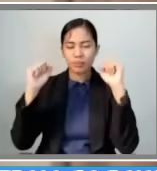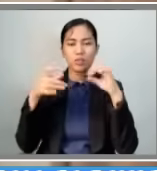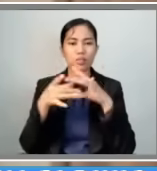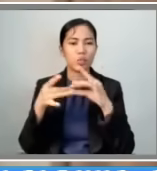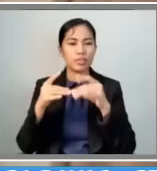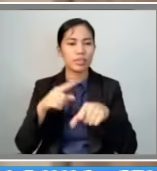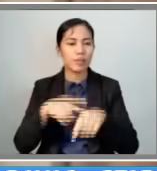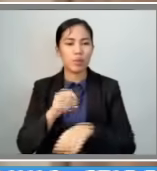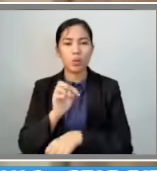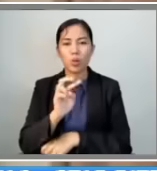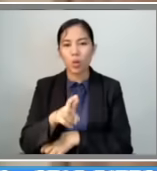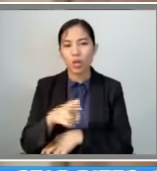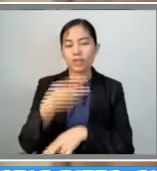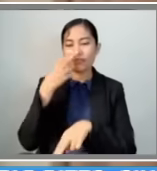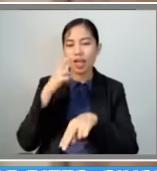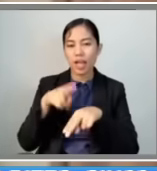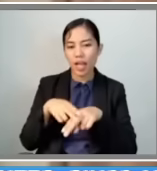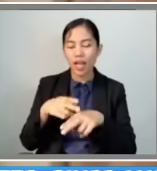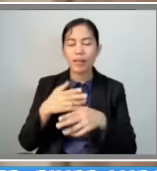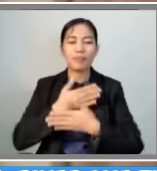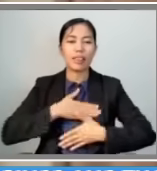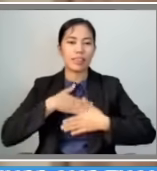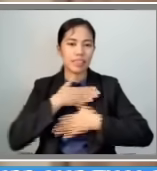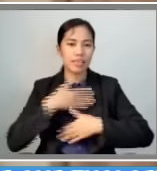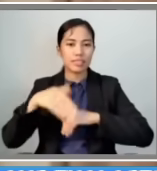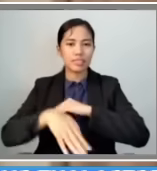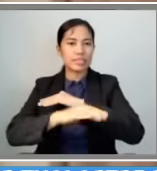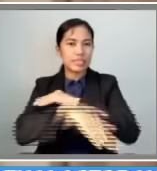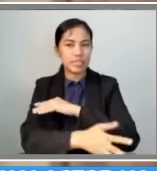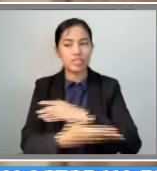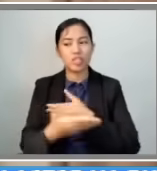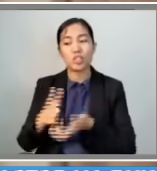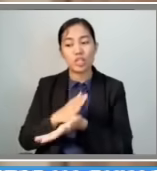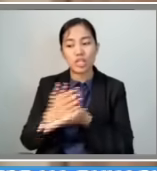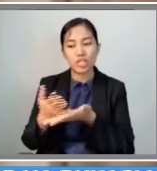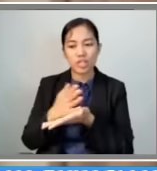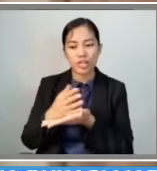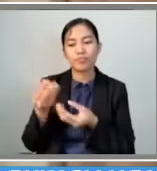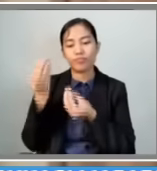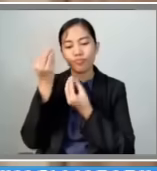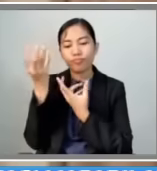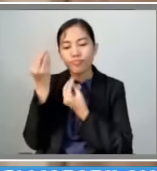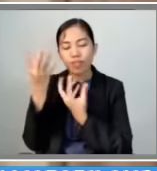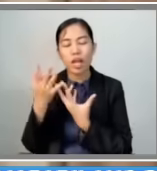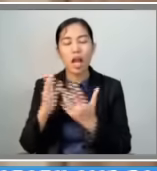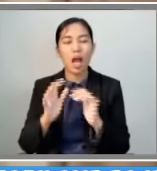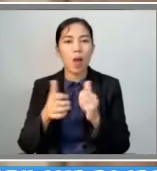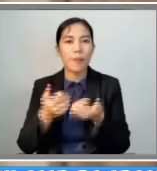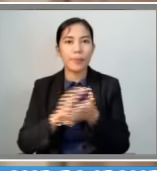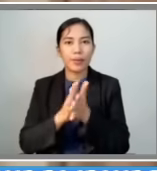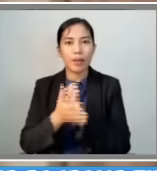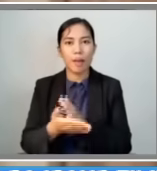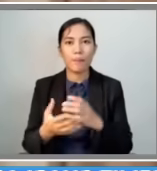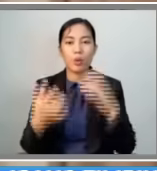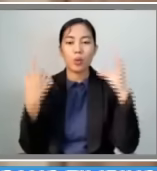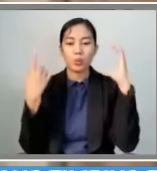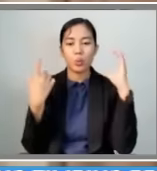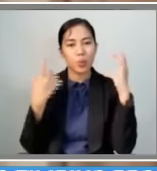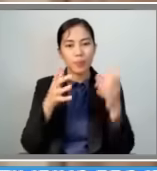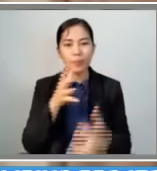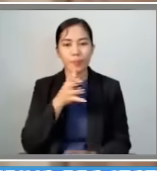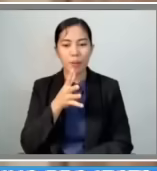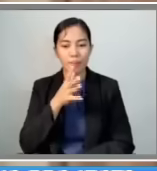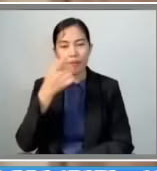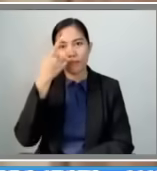at the beach, nag-share pa sa akin si Camille ng insights kung paano maging cool mom to Gen Z at Gen Alpha